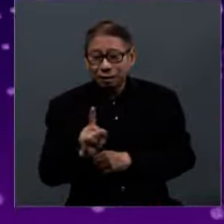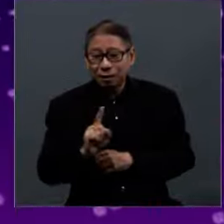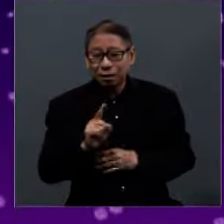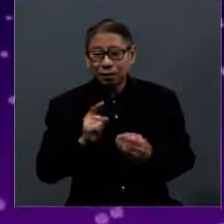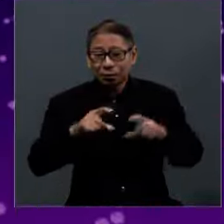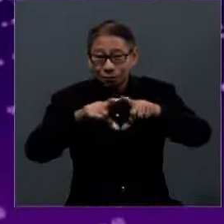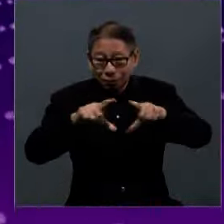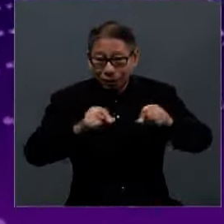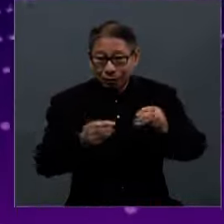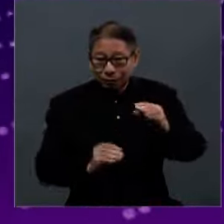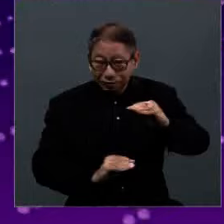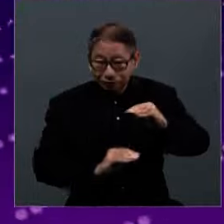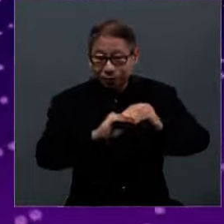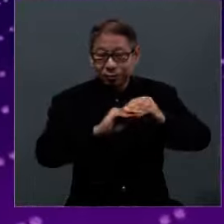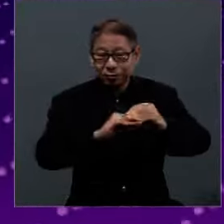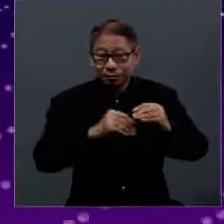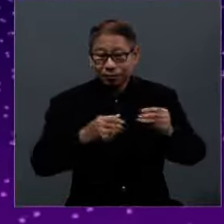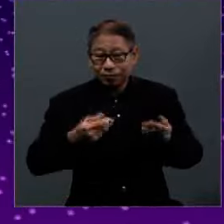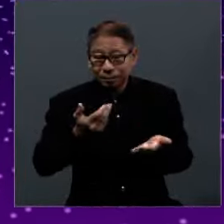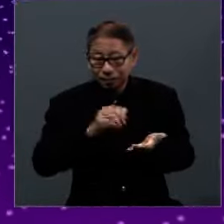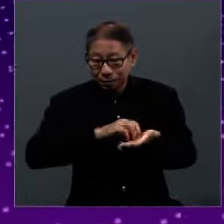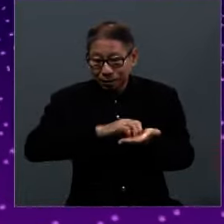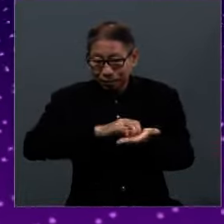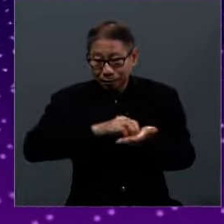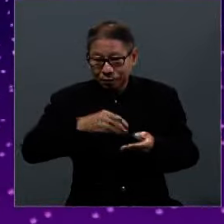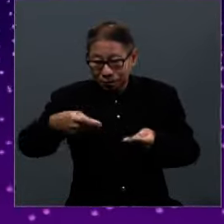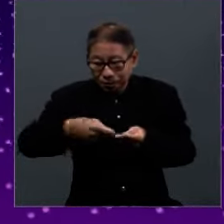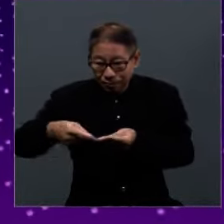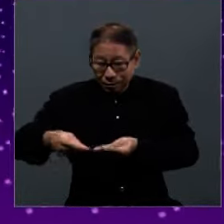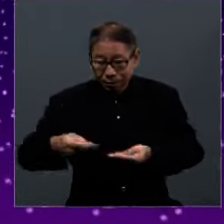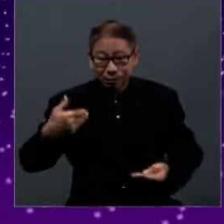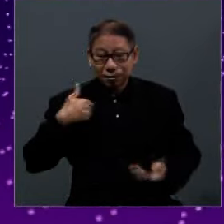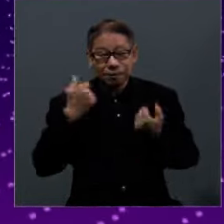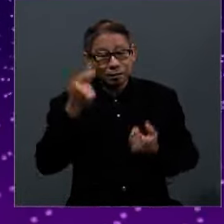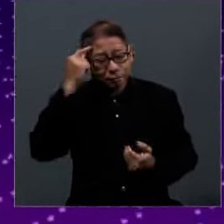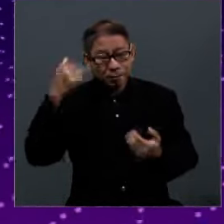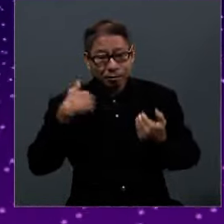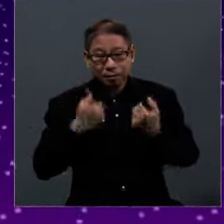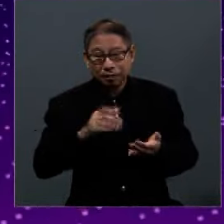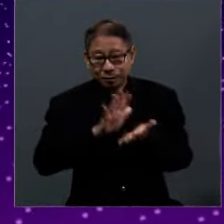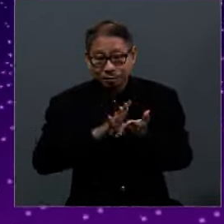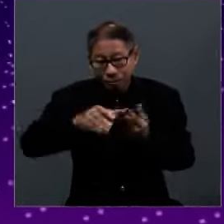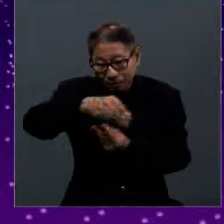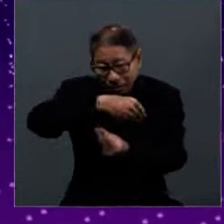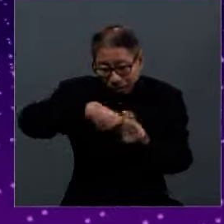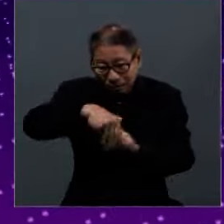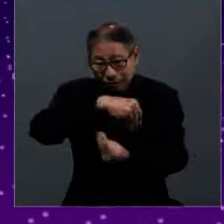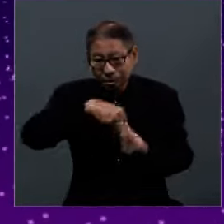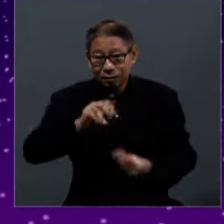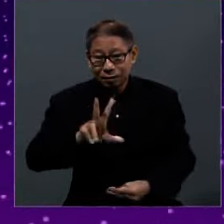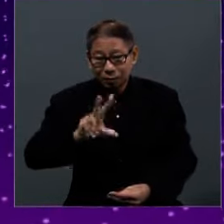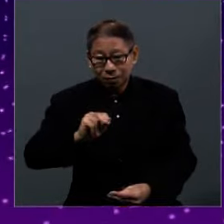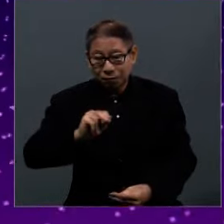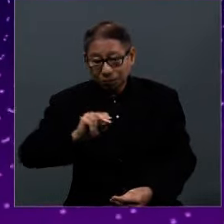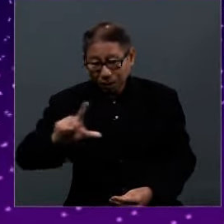บัตรเติมเงินมือถือก็ยังเอามาเล่นพนันกันได้แล้วมูลค่าสูงด้วยอ่าอย่างที่บอกนะครับเพราะว่ามีเงินหมุนเวียนกว่า 30ล้าน